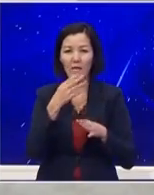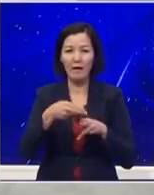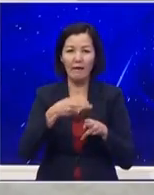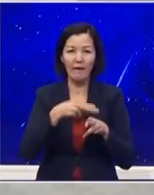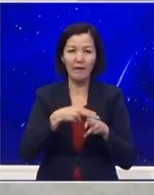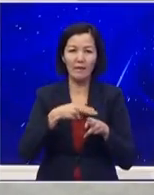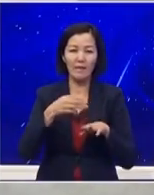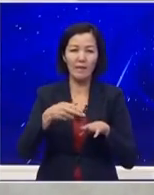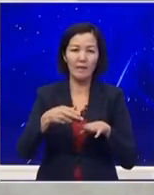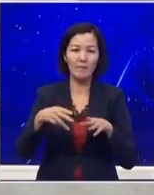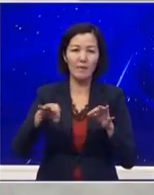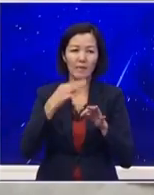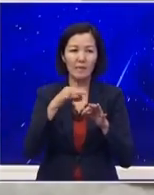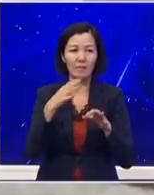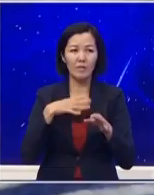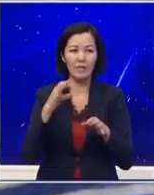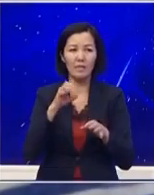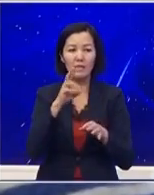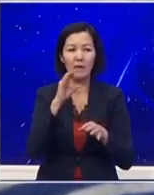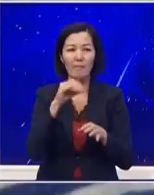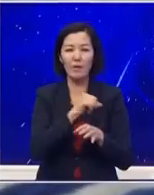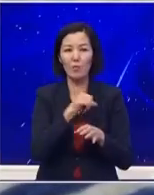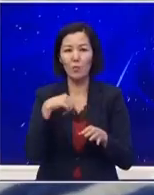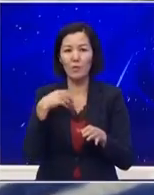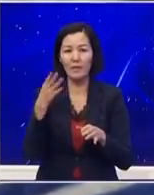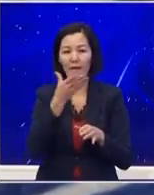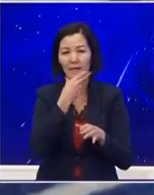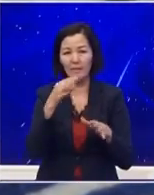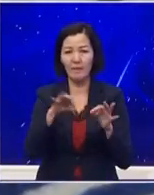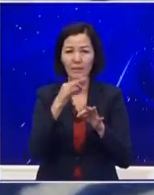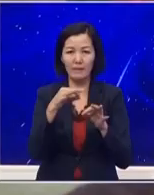мүмкіндігі шектеулі Самал Есенбаева қажетті өнімді әрлеп сәнін келтіруде.